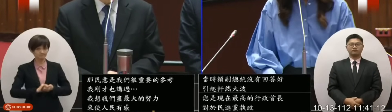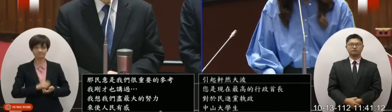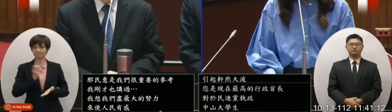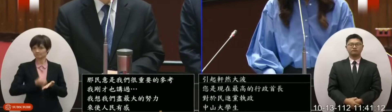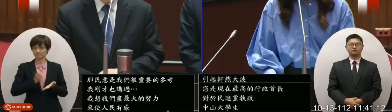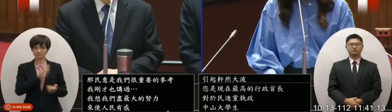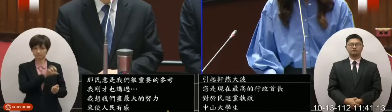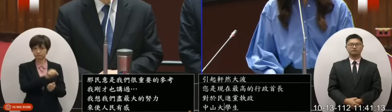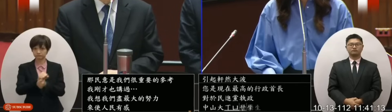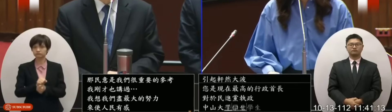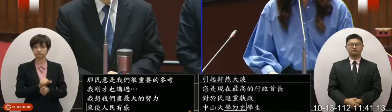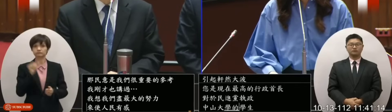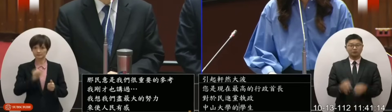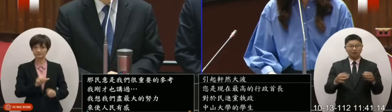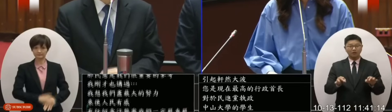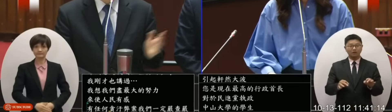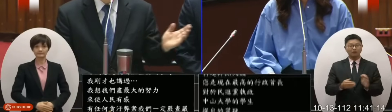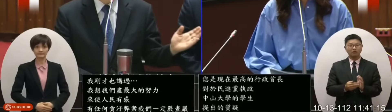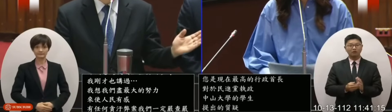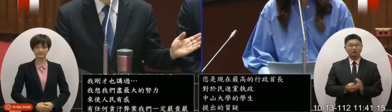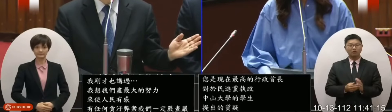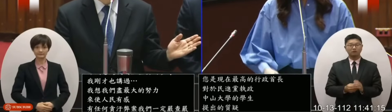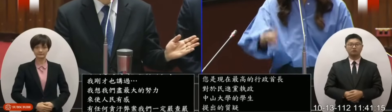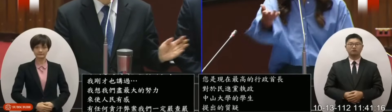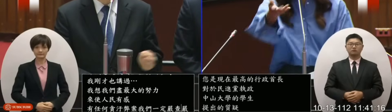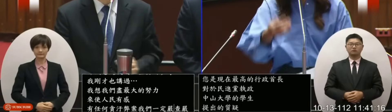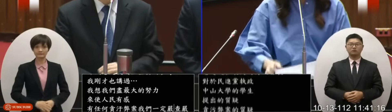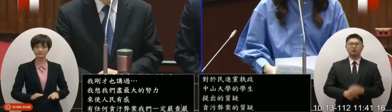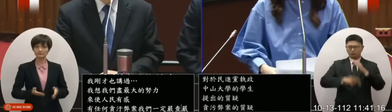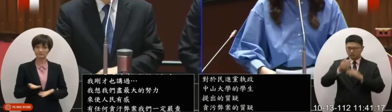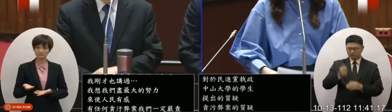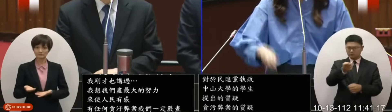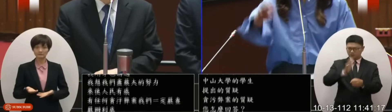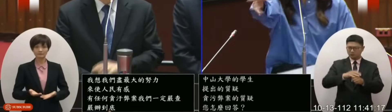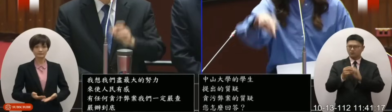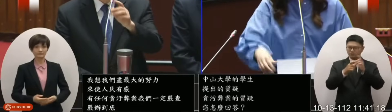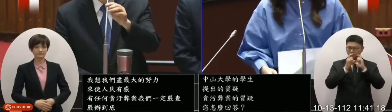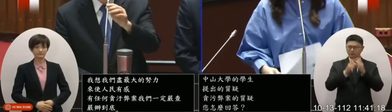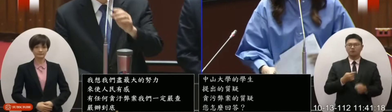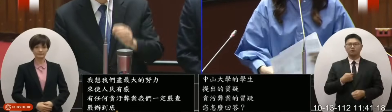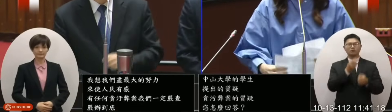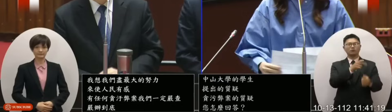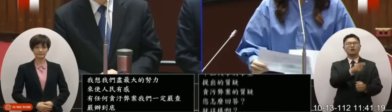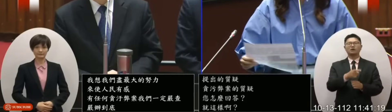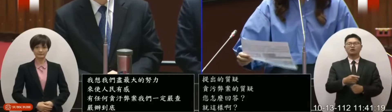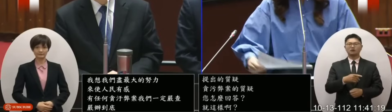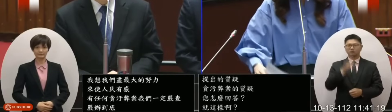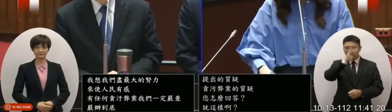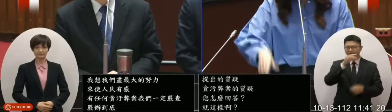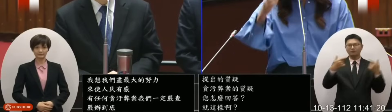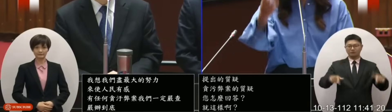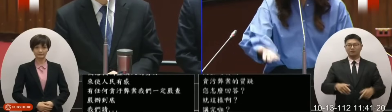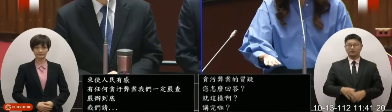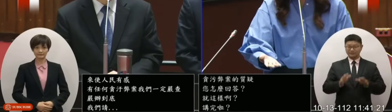办到底。 就这样啊？ 哦，讲完了。我们请 不要院长您讲了，这个我不是叫他来现在这边查弊案了，